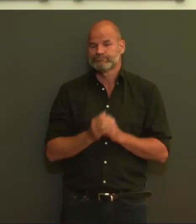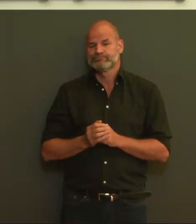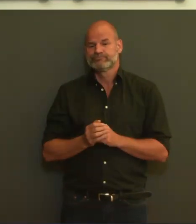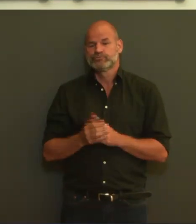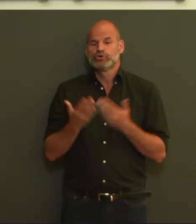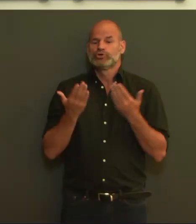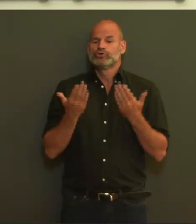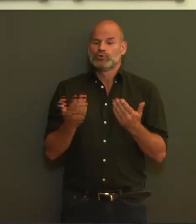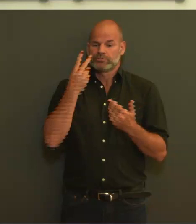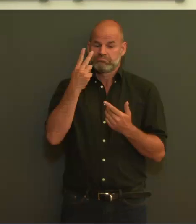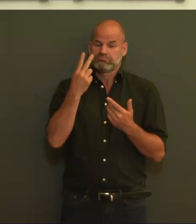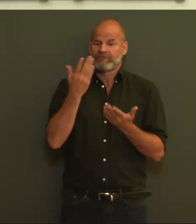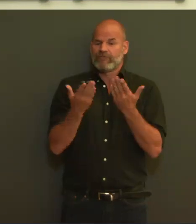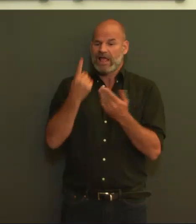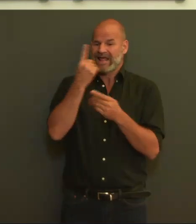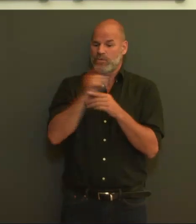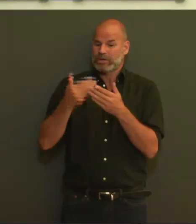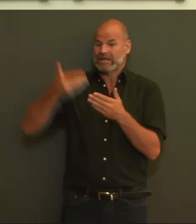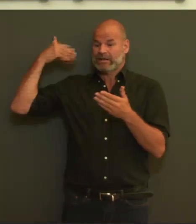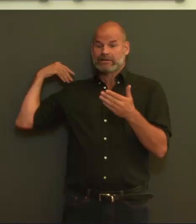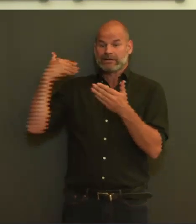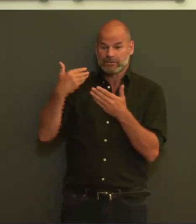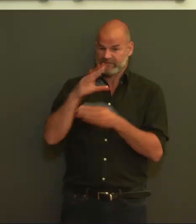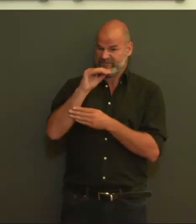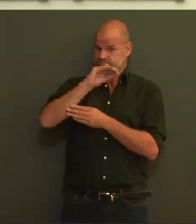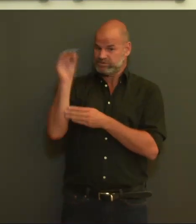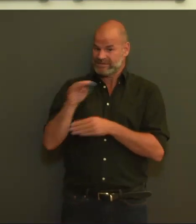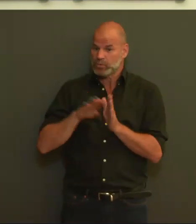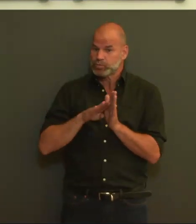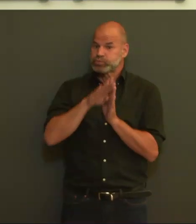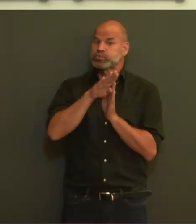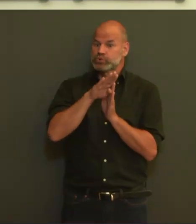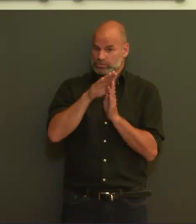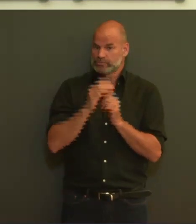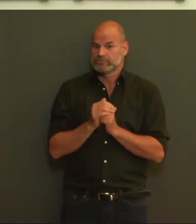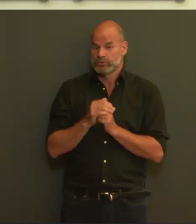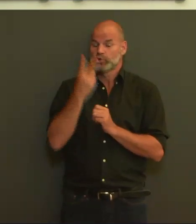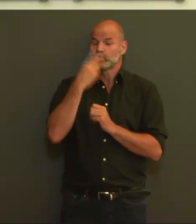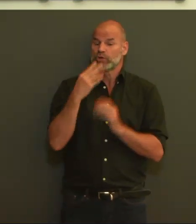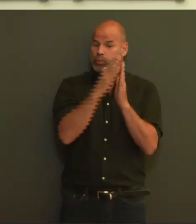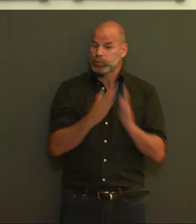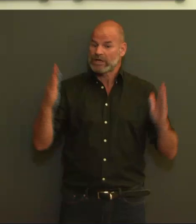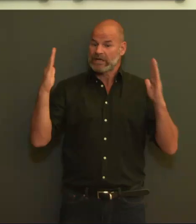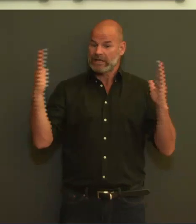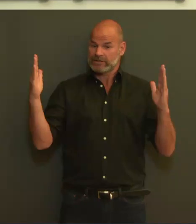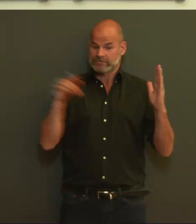met de week daarvoor. En dit komt dus overeen met een verdubbeling van de cijfers elke 2 weken.